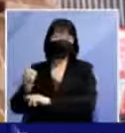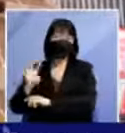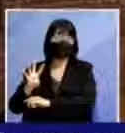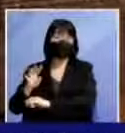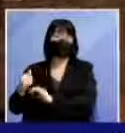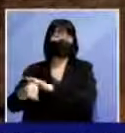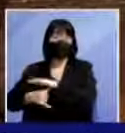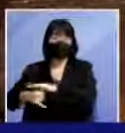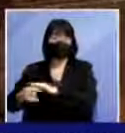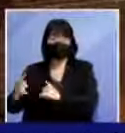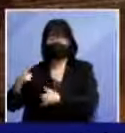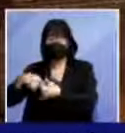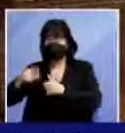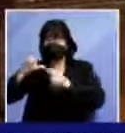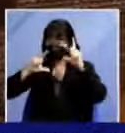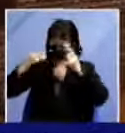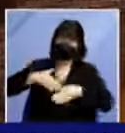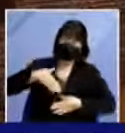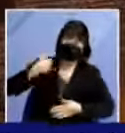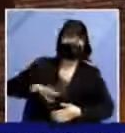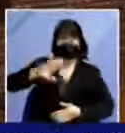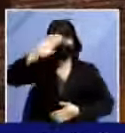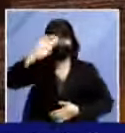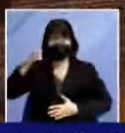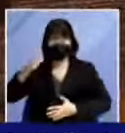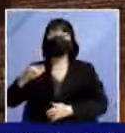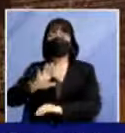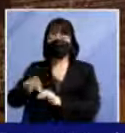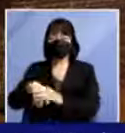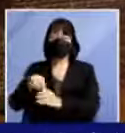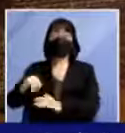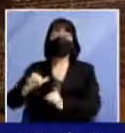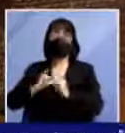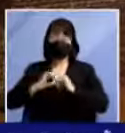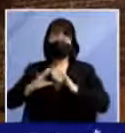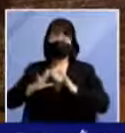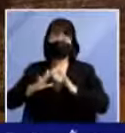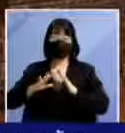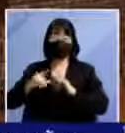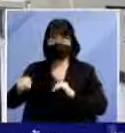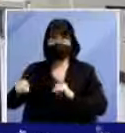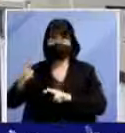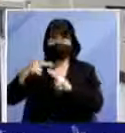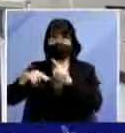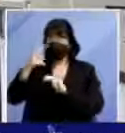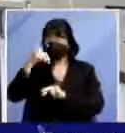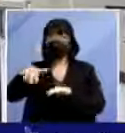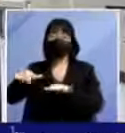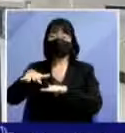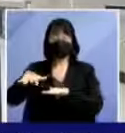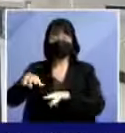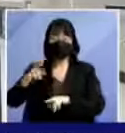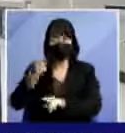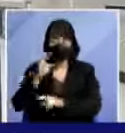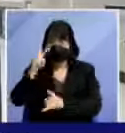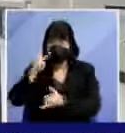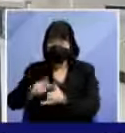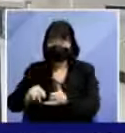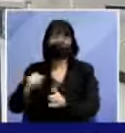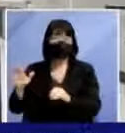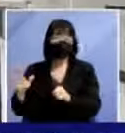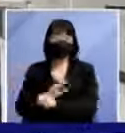วันแล้วไม่มีอาการอีกนะคะจะถูกย้ายตัวมาพักฟื้นที่นี่ค่ะเป็นจุดที่ให้ผู้ป่วยได้พักฟื้นฟูดูอาการจนครบ